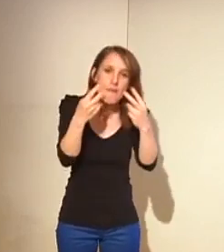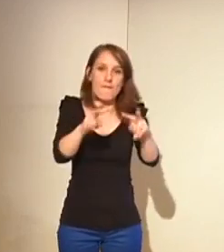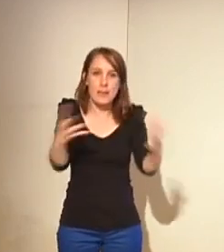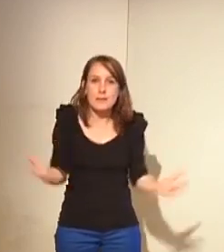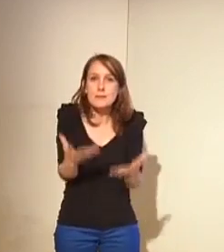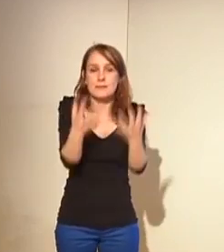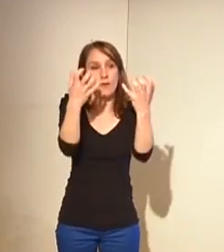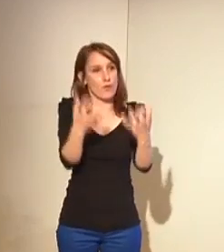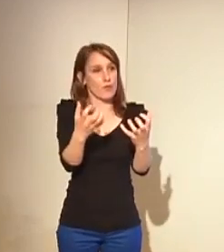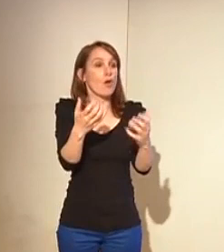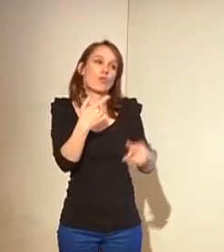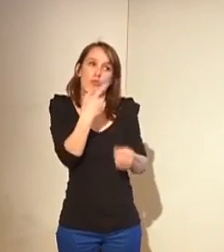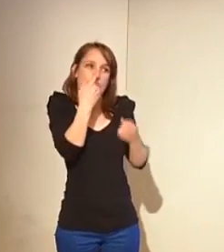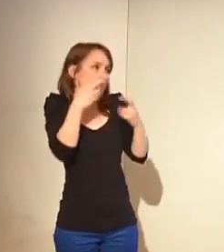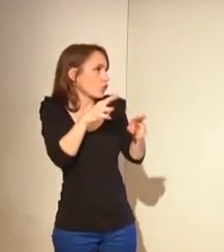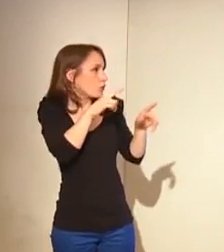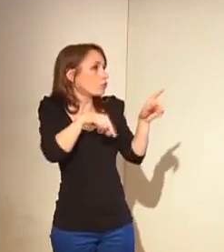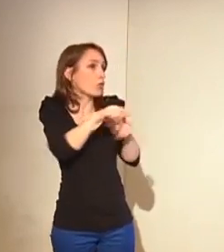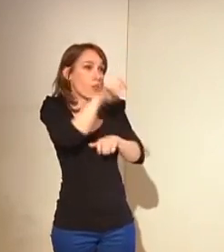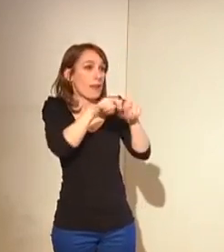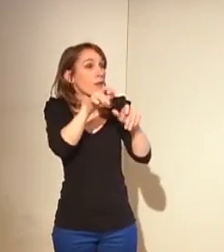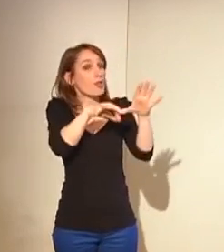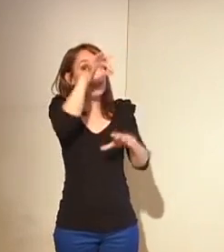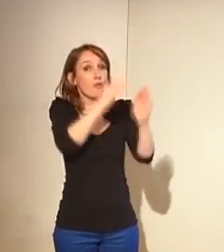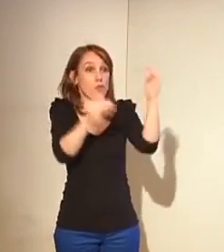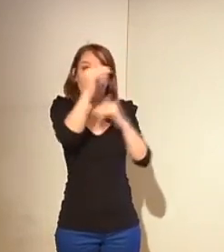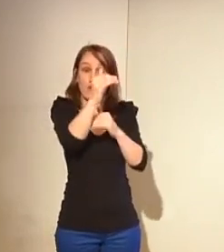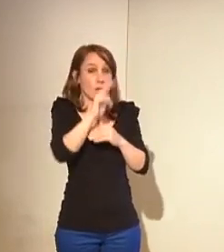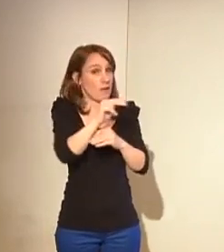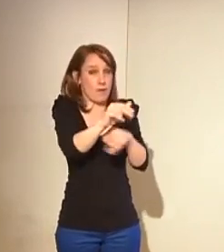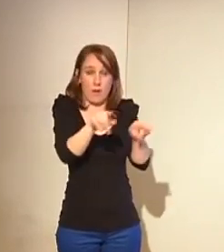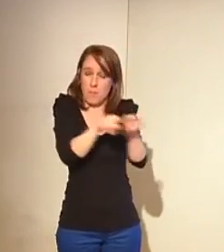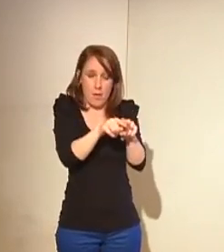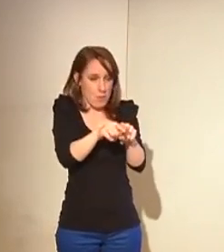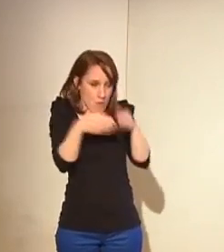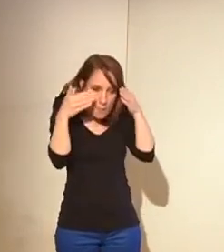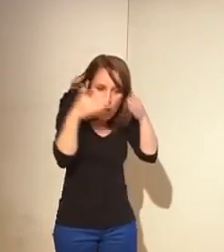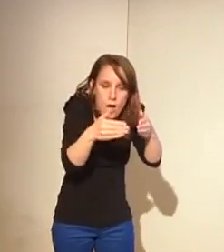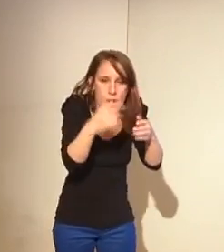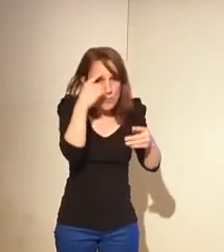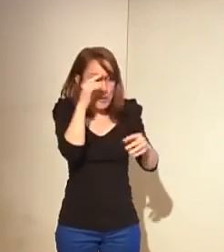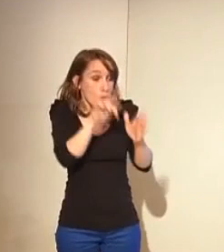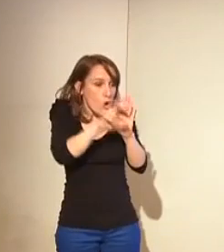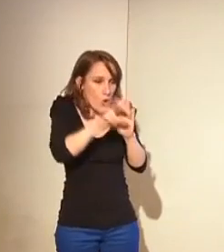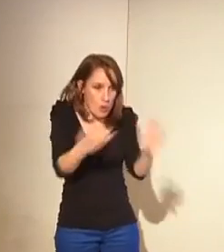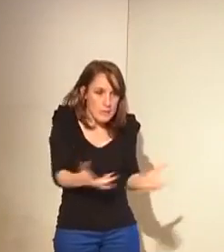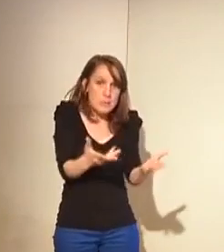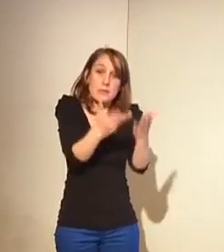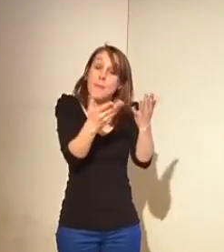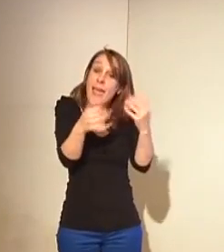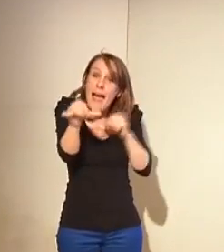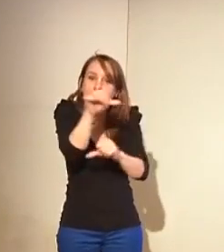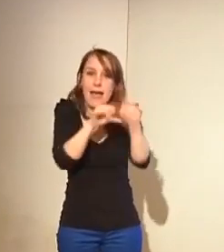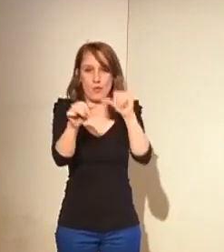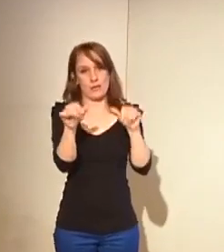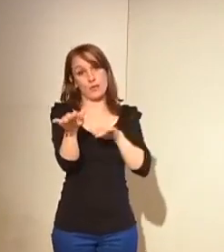majorité seront aussi scrupuleux que leur prédécesseurs mais pour cela faut-il encore leur en donner les moyens